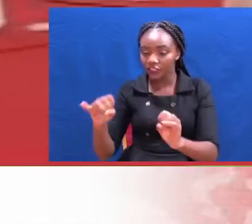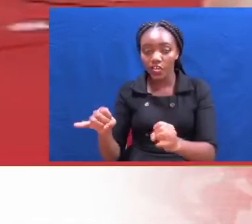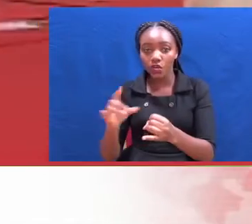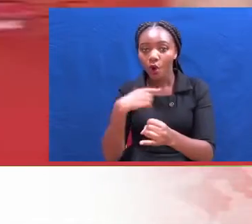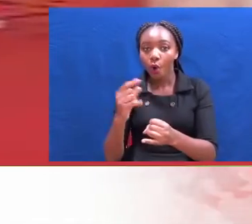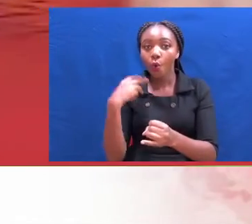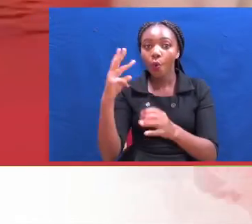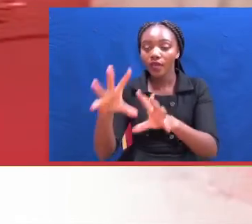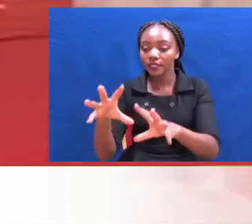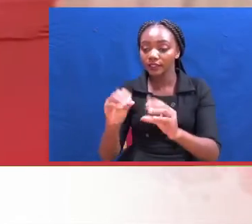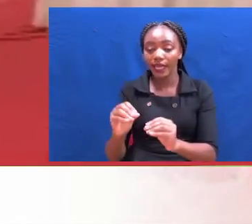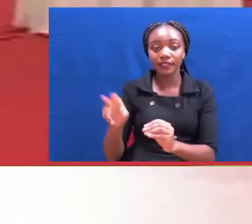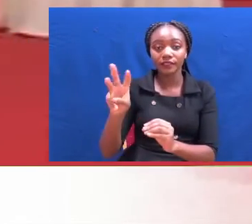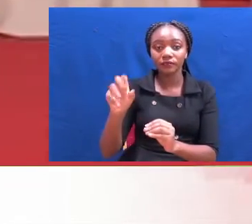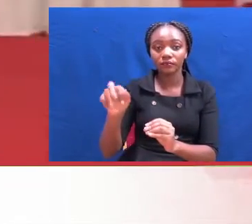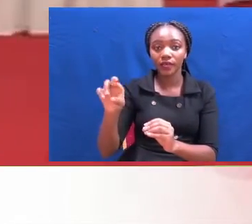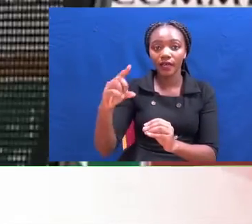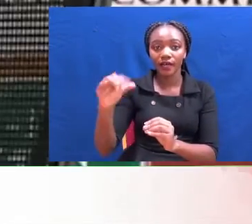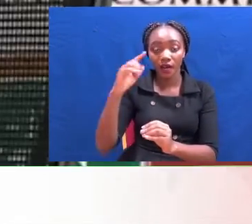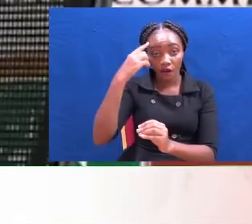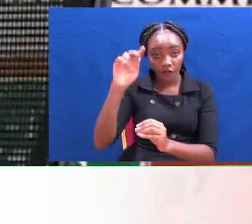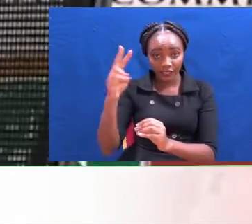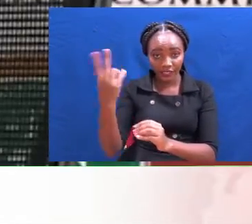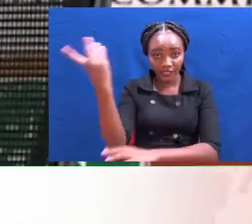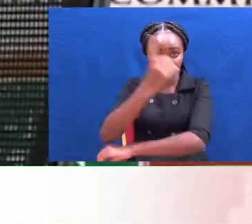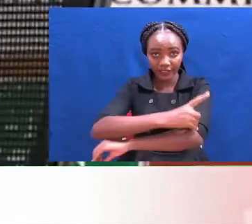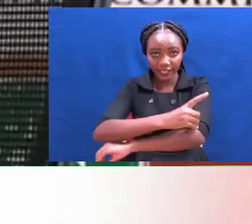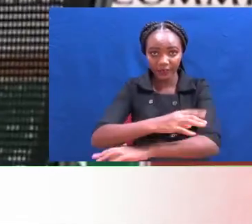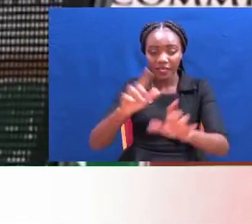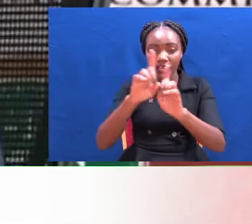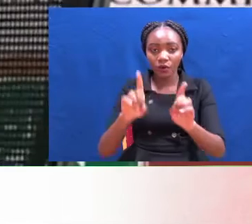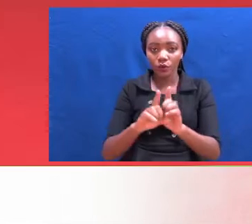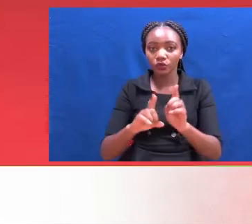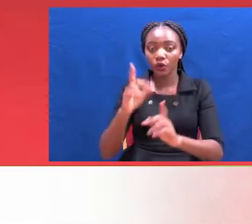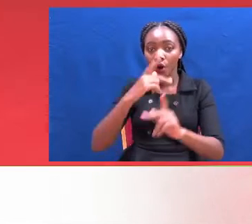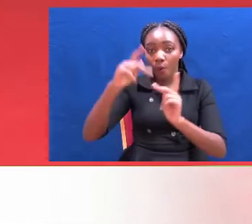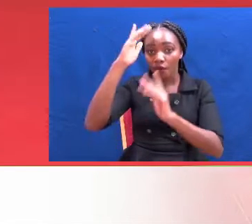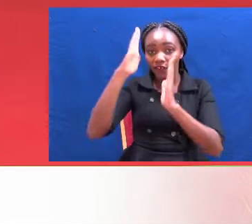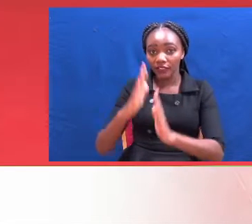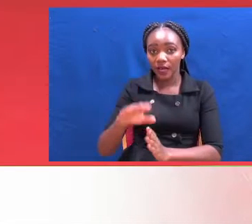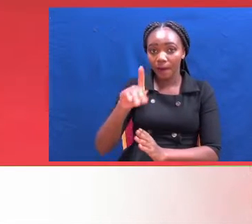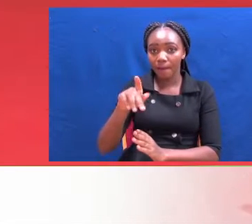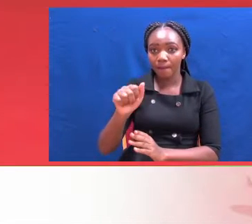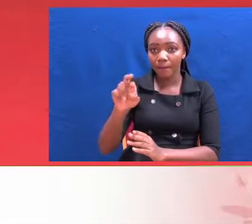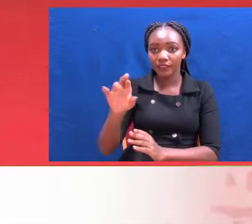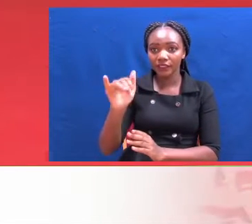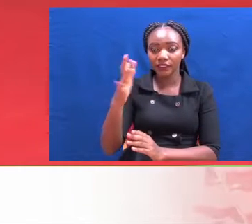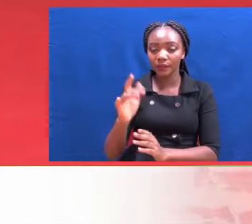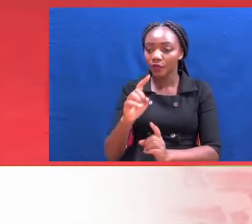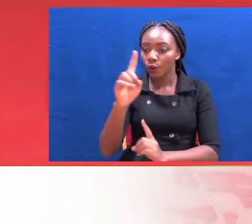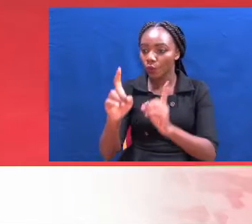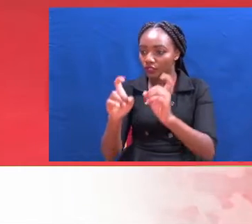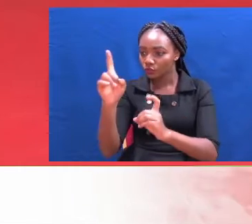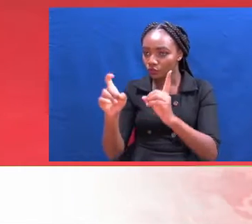David Maraga kwa siku ya pili. Mhadhiri wa sheria Profesa Patricia Mbote alijipata katika